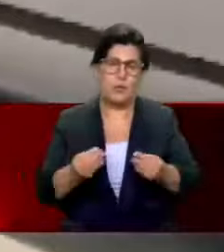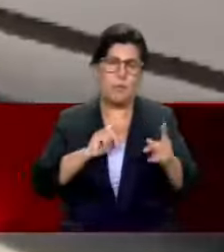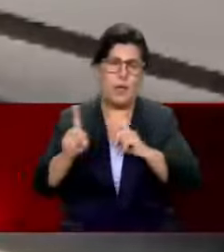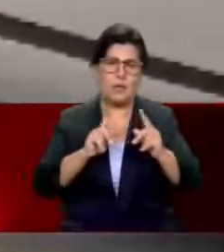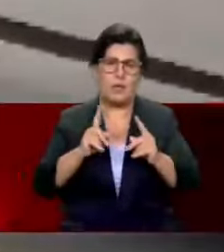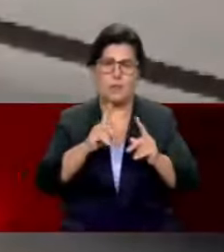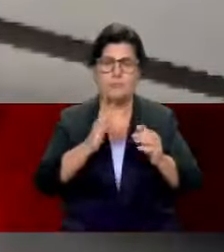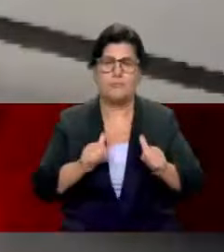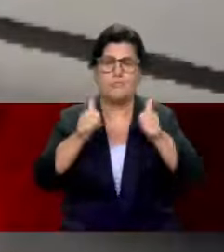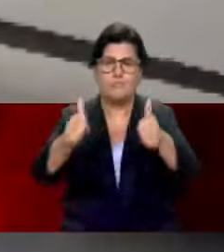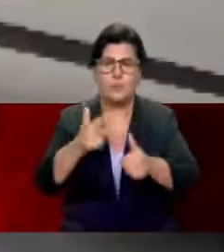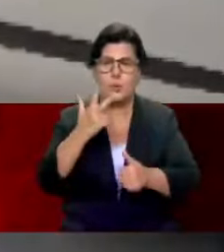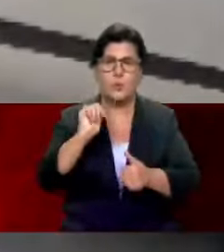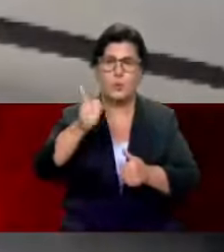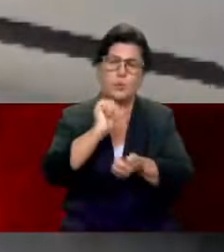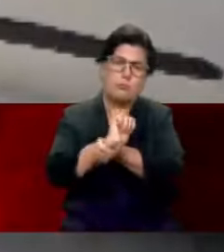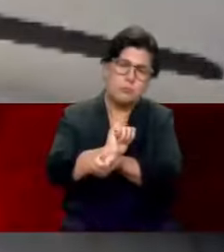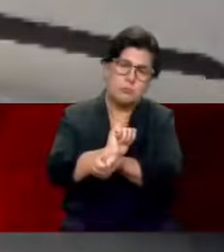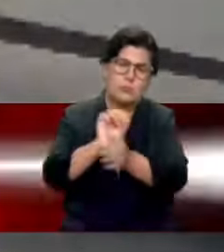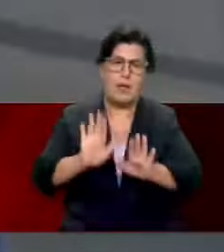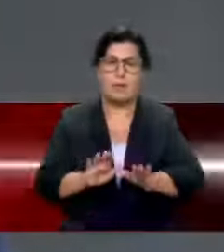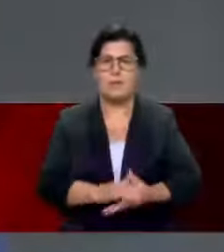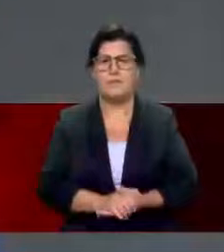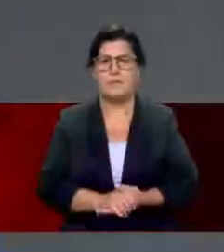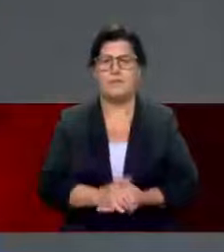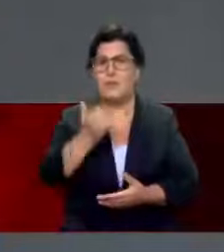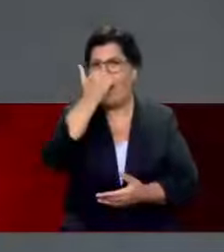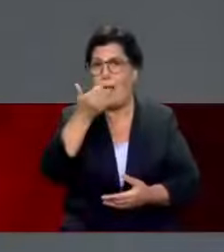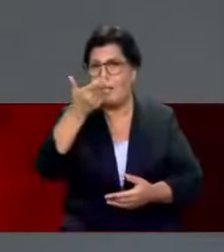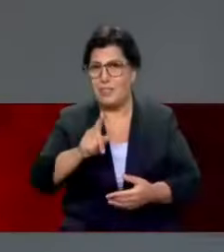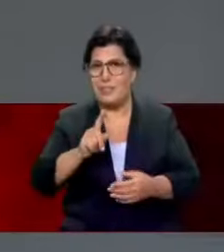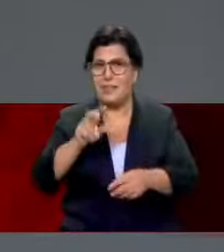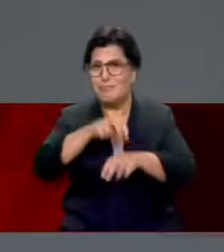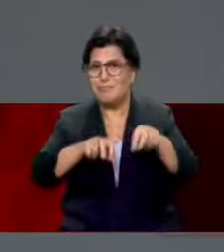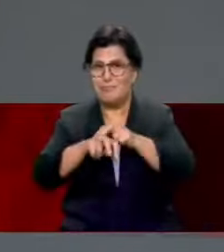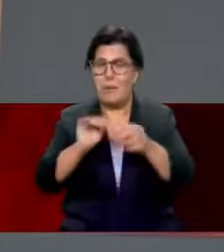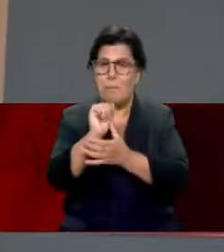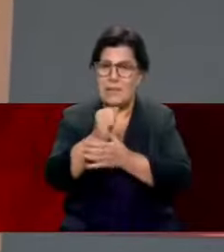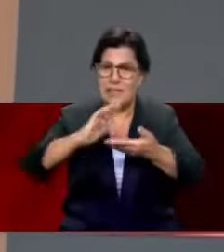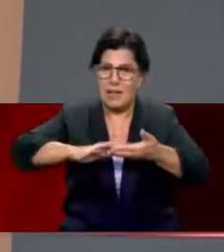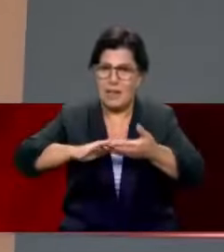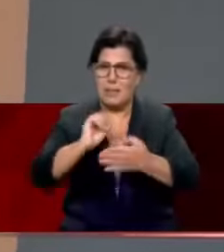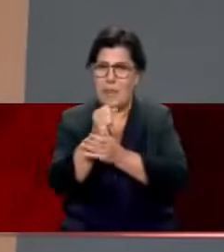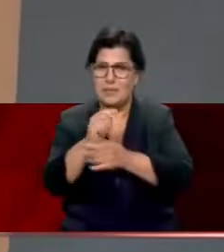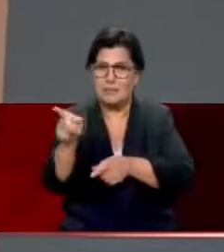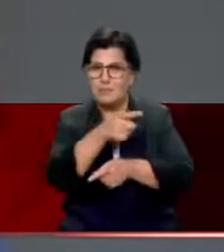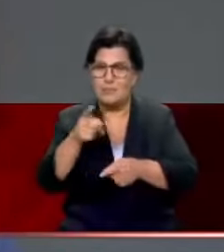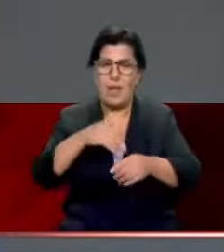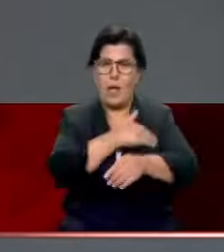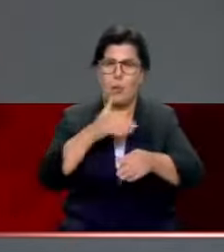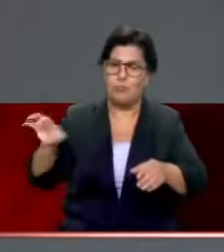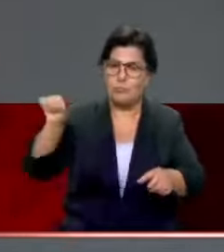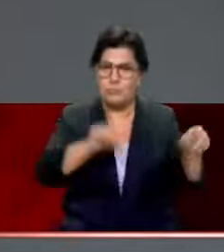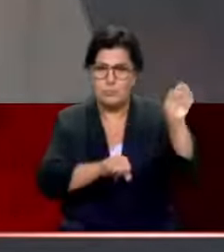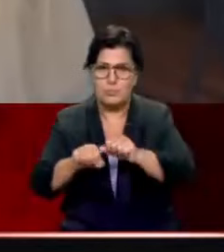mahkemeye sevk edildi 3 gün tutuklu kaldı kanlı bıçaklı olan hem meslektaş hem Adaş avukatın araya